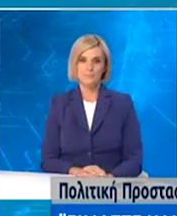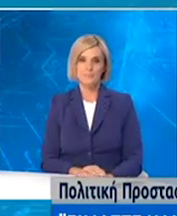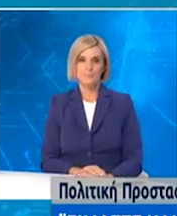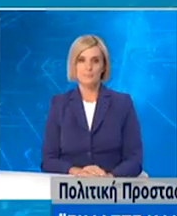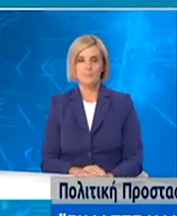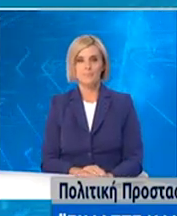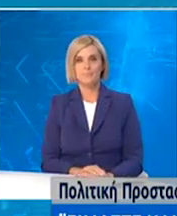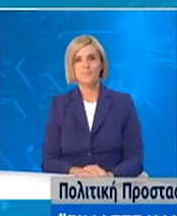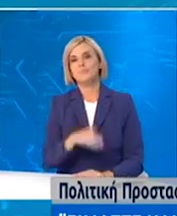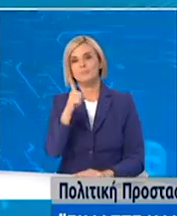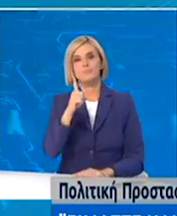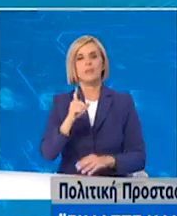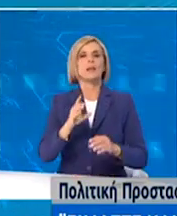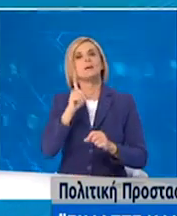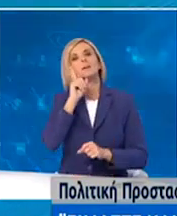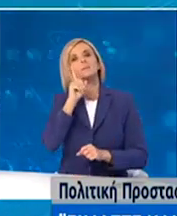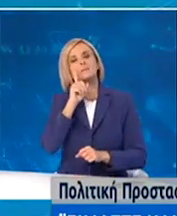Κυρία Παπακοστοπούλα από το ΣΤΑΡ.